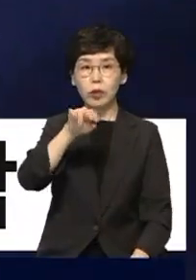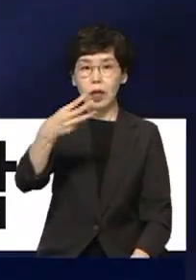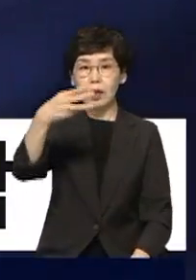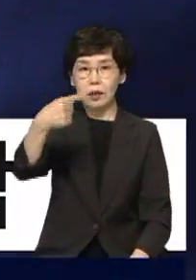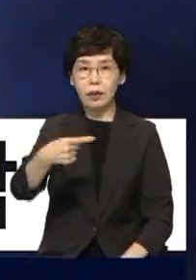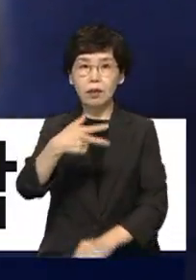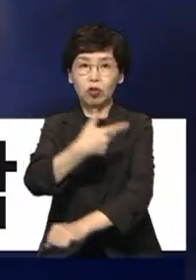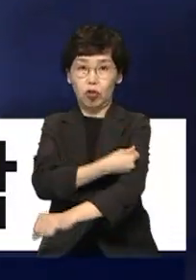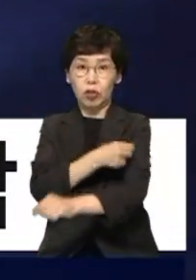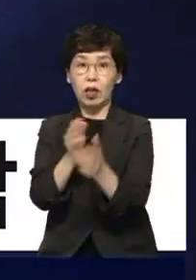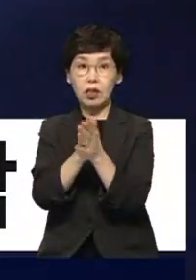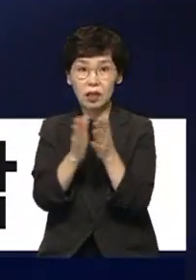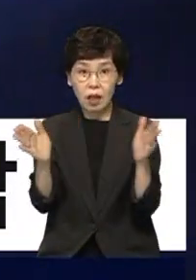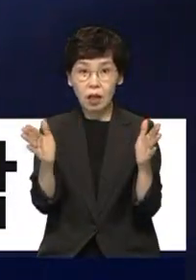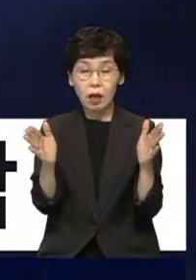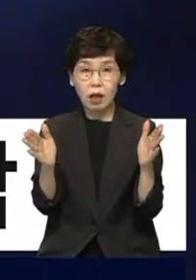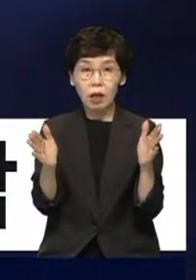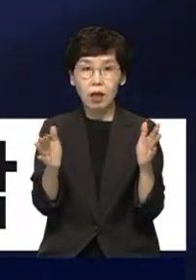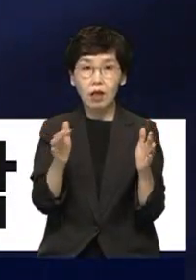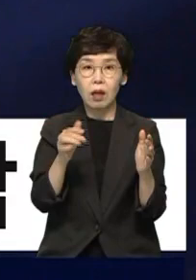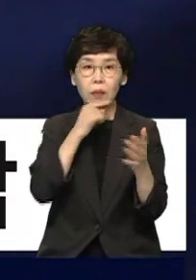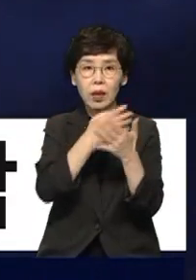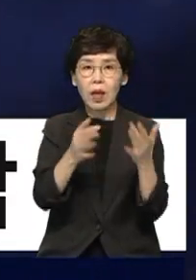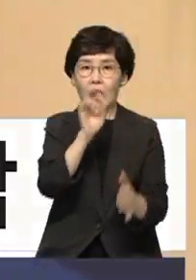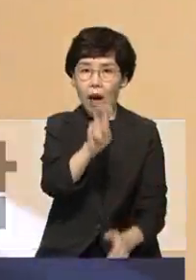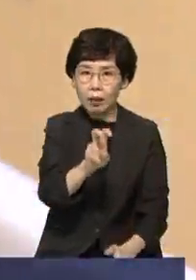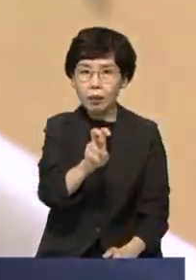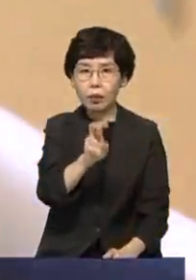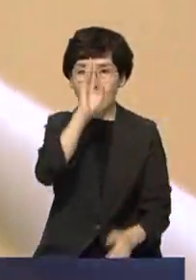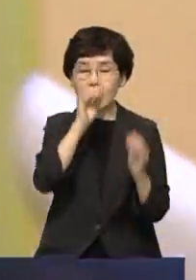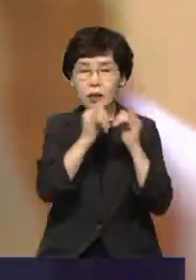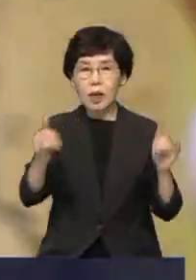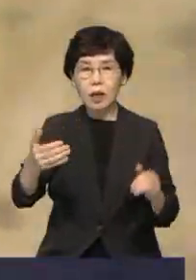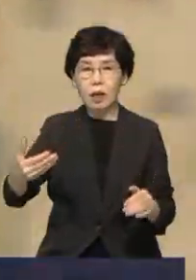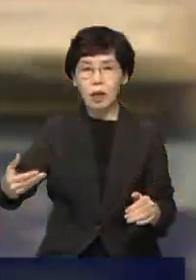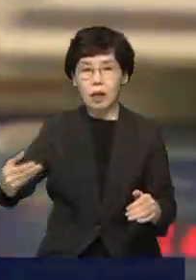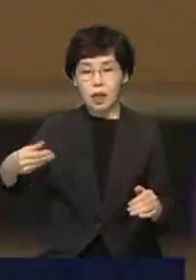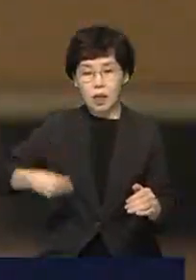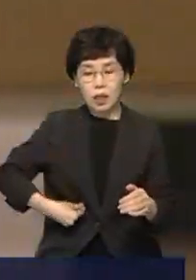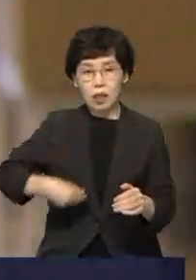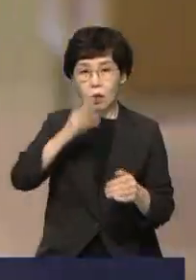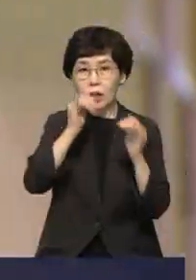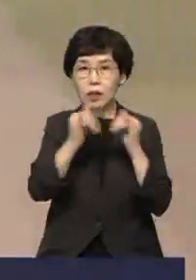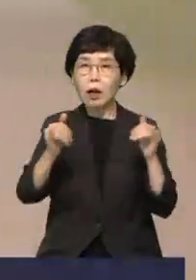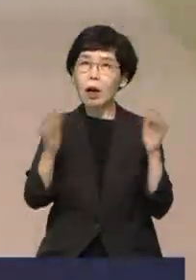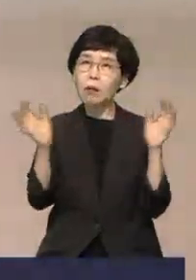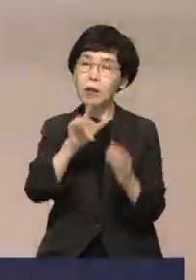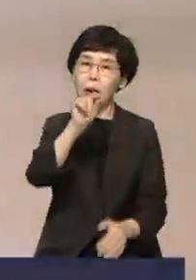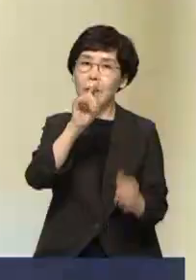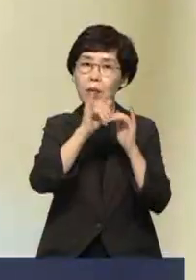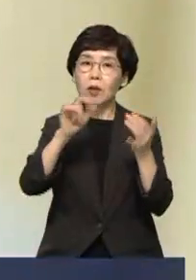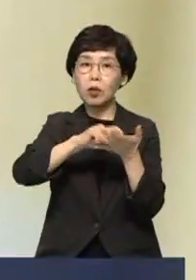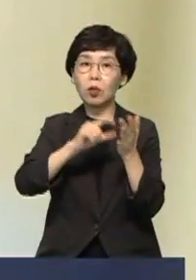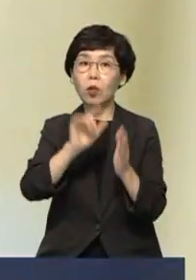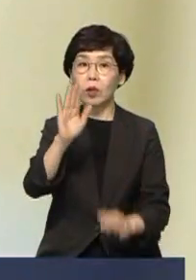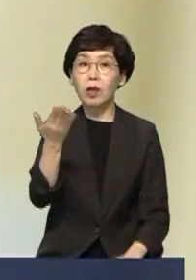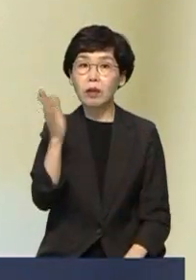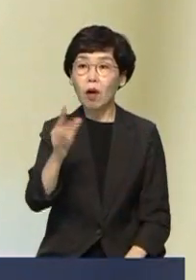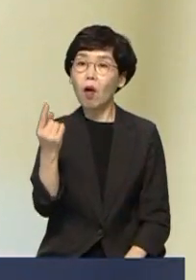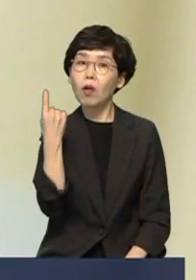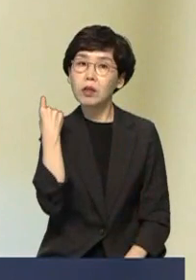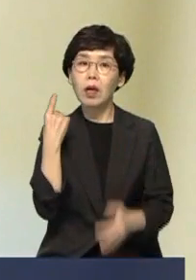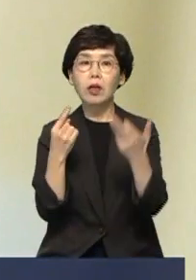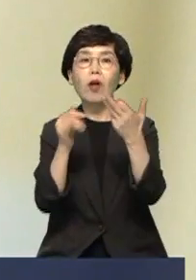시작했습니다. 혈액암 환자나 장기 이식 환자 등 국내 1만 명 정도가 대상인데 첫날인 어제